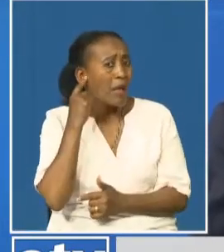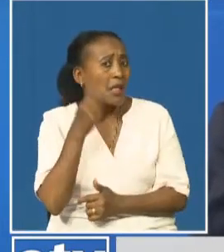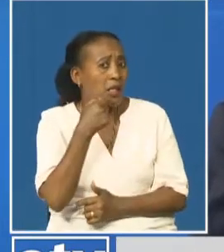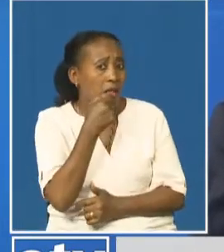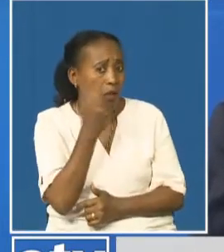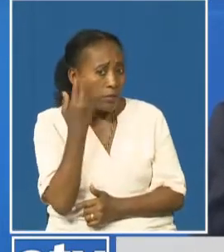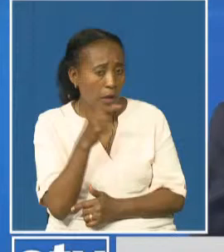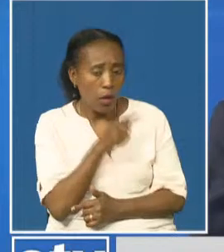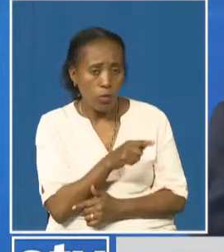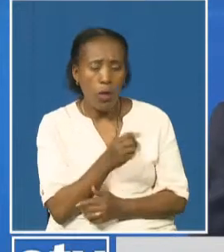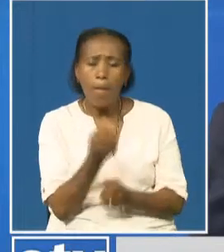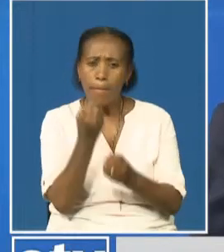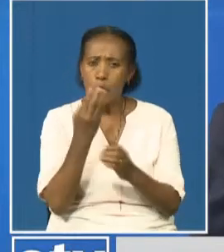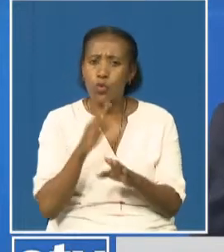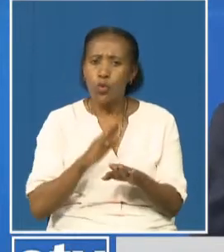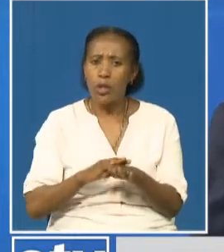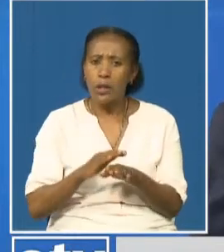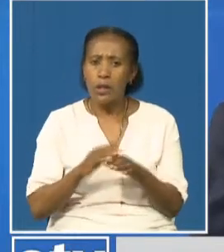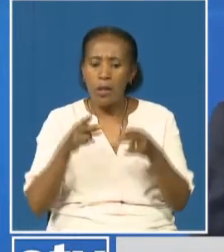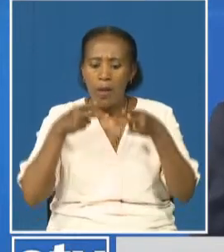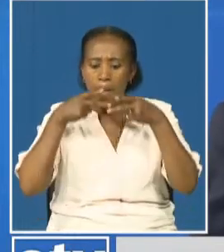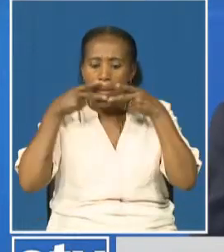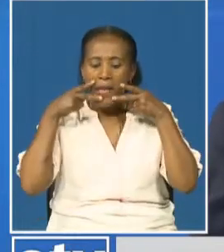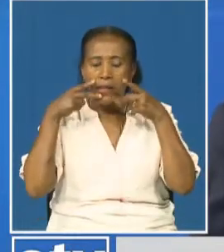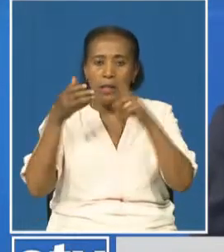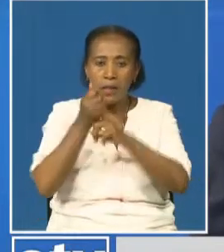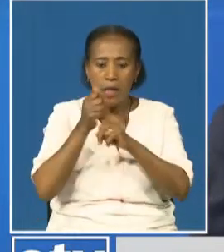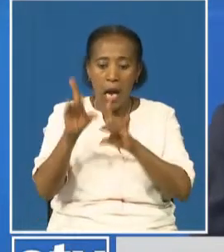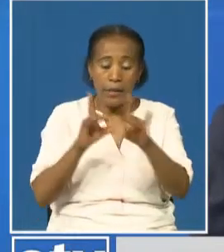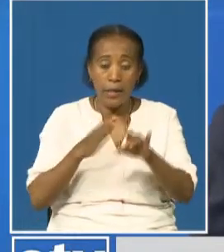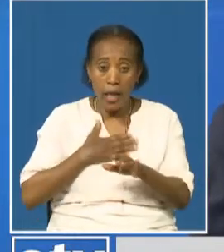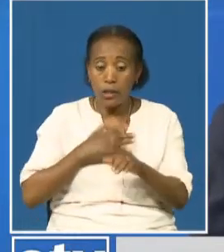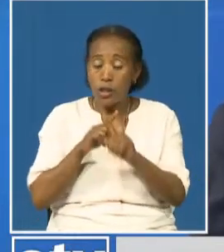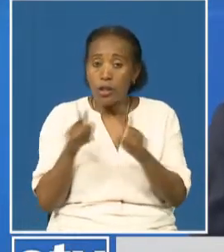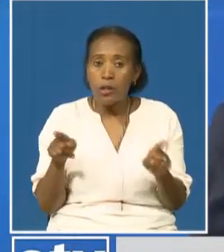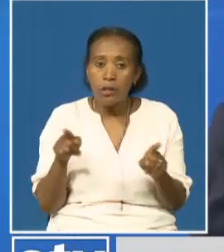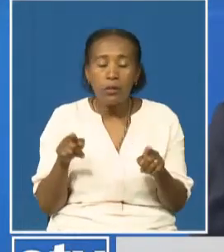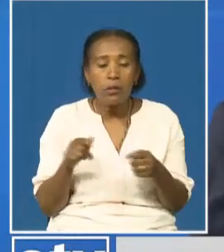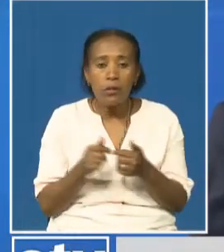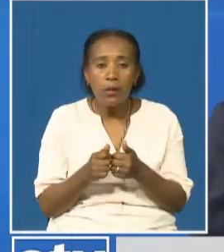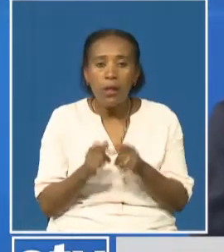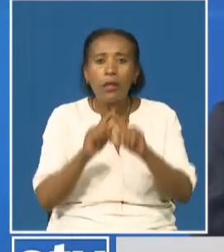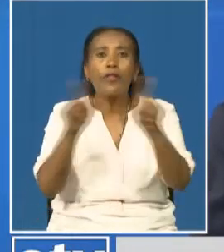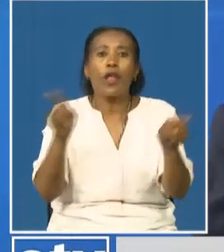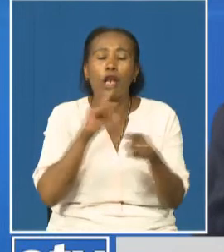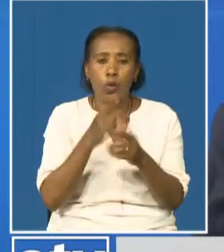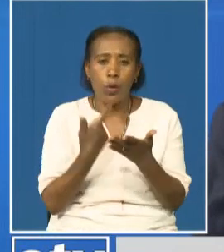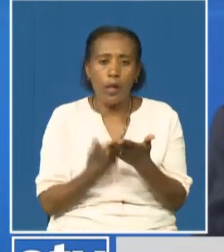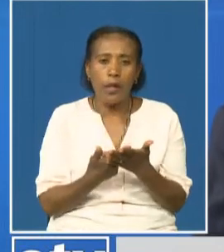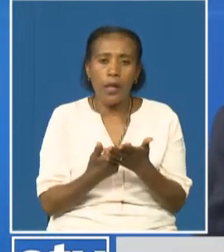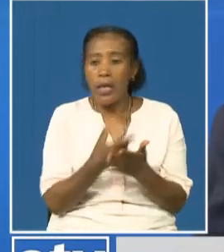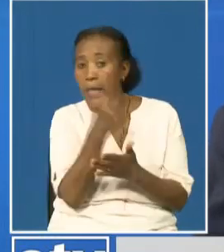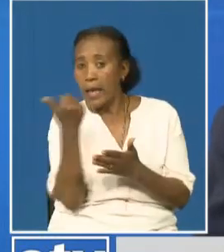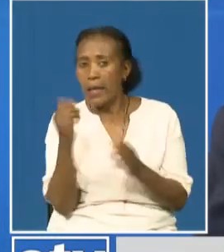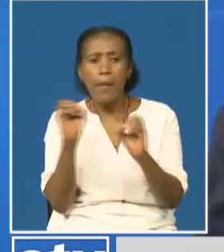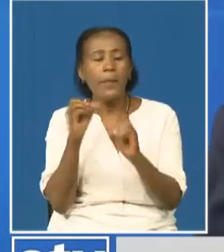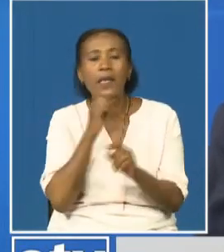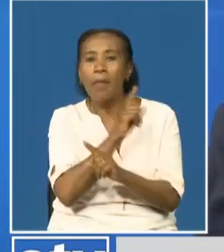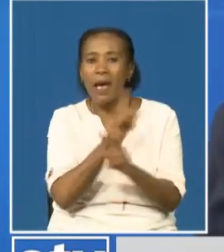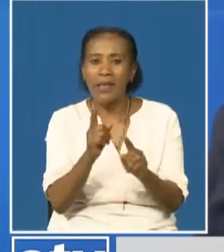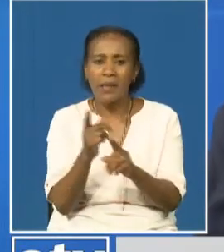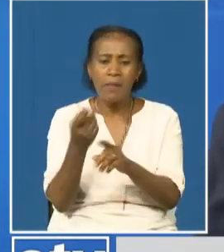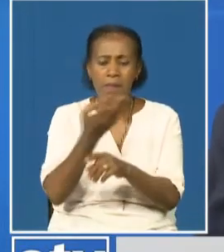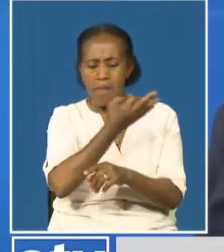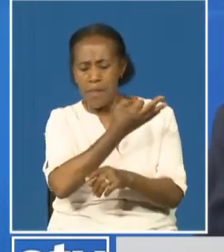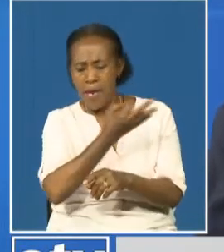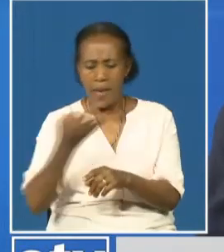እንዳሉት ብዙዎቻችን ማስክ እንይዛለን አደራረጋችን ግን የተለየ ነው ይሄ ከሌላ ከምንም አይደለም